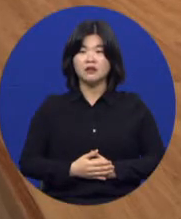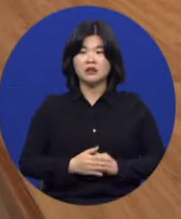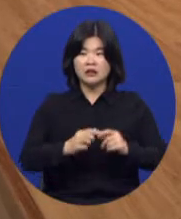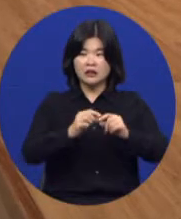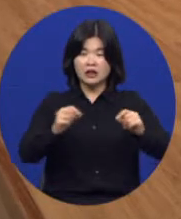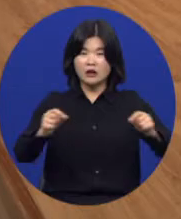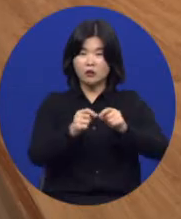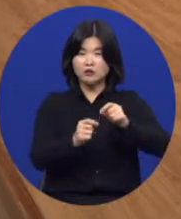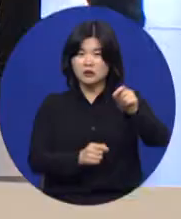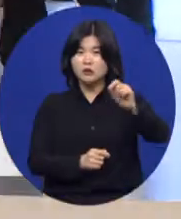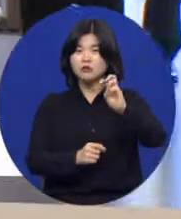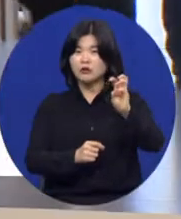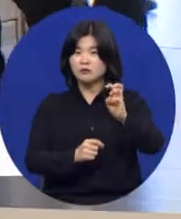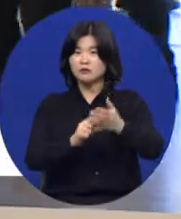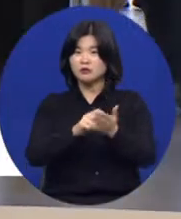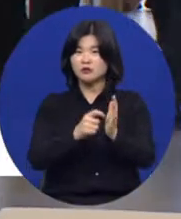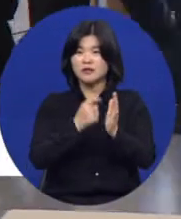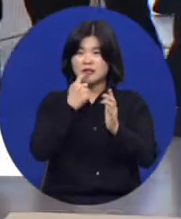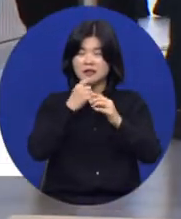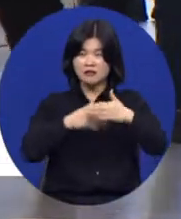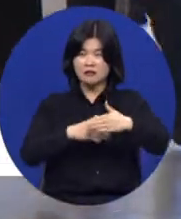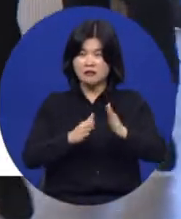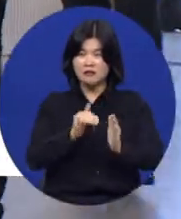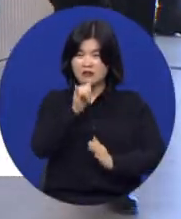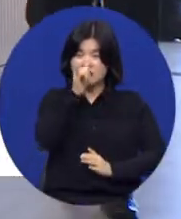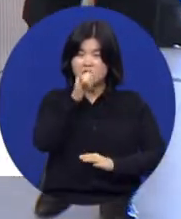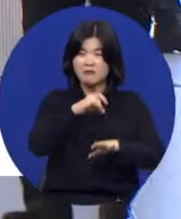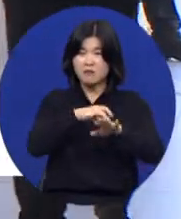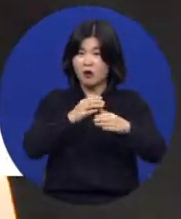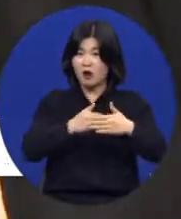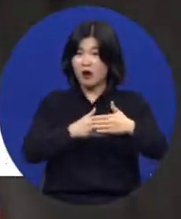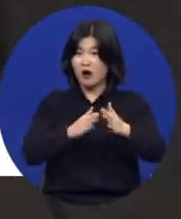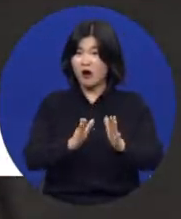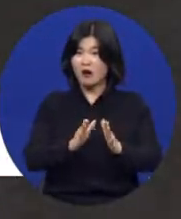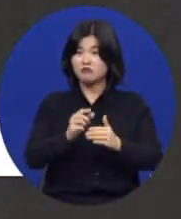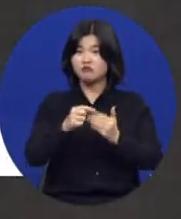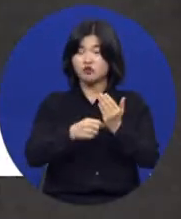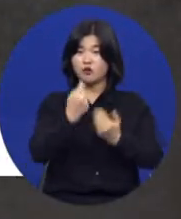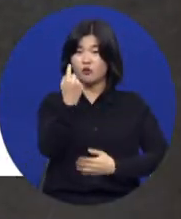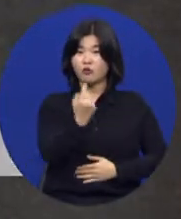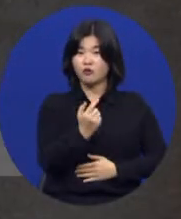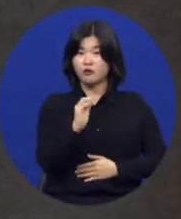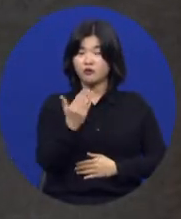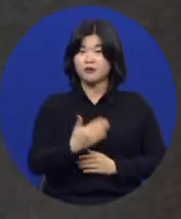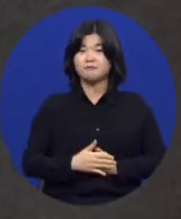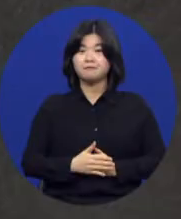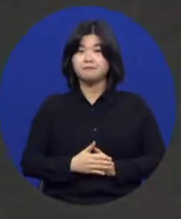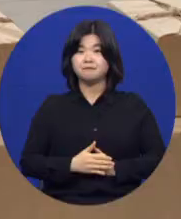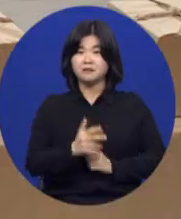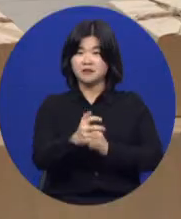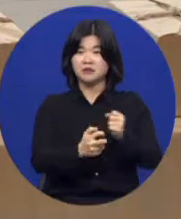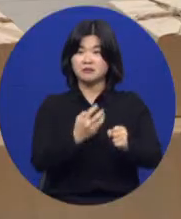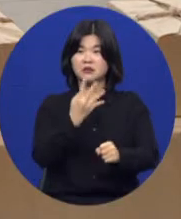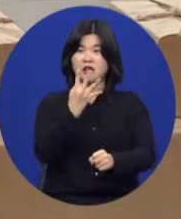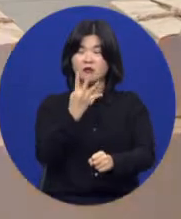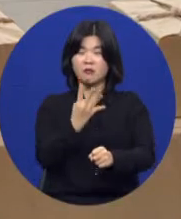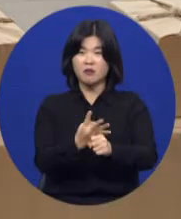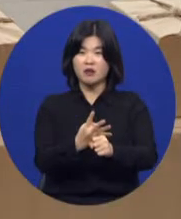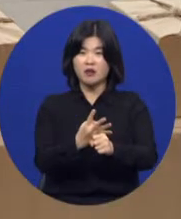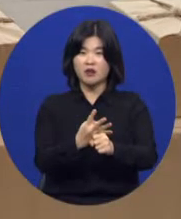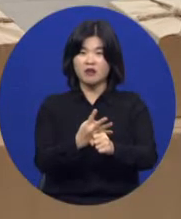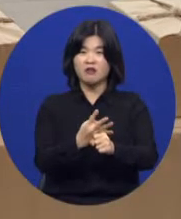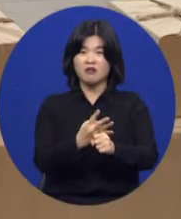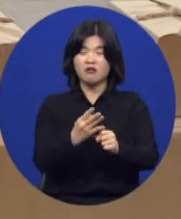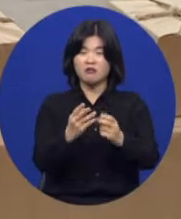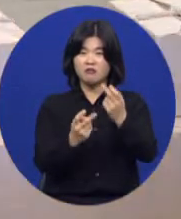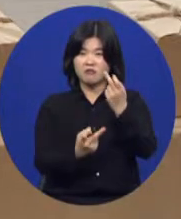가로세로 30cm, 하얀 천에 둘러싸인 유골함이 차례차례 들어옵니다. 74년 만에 유골로